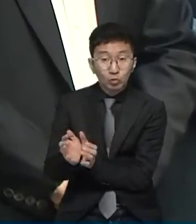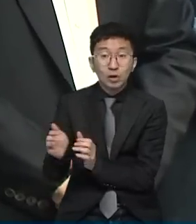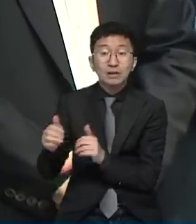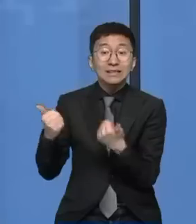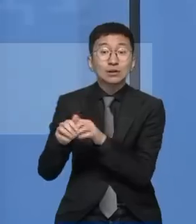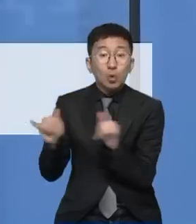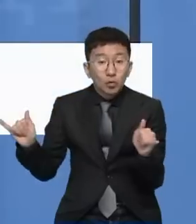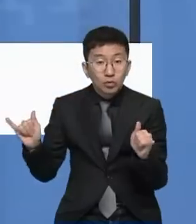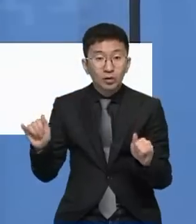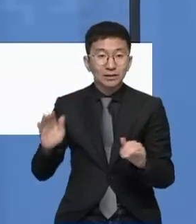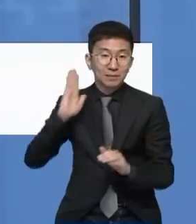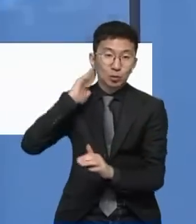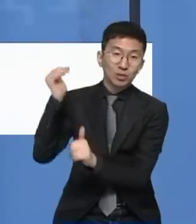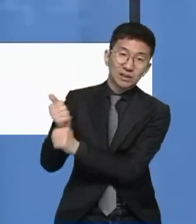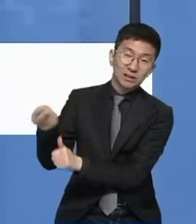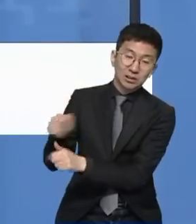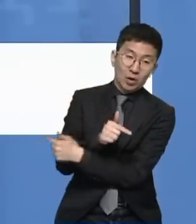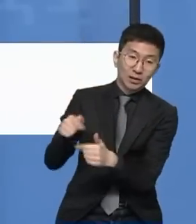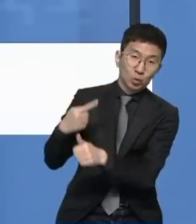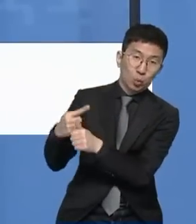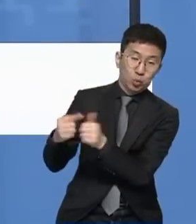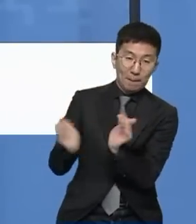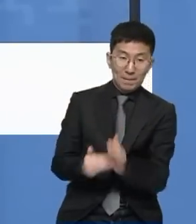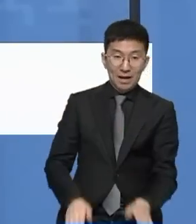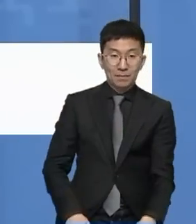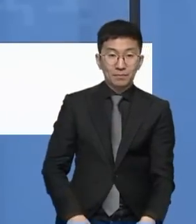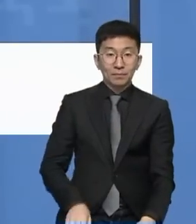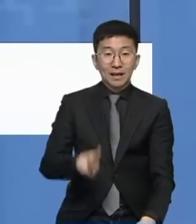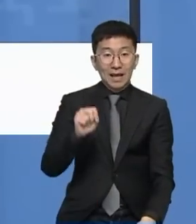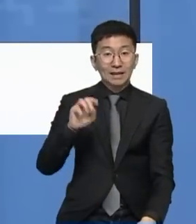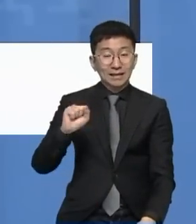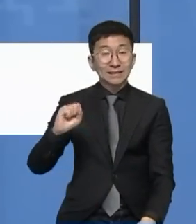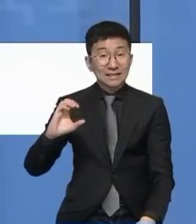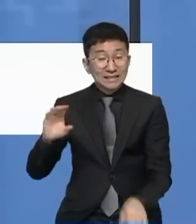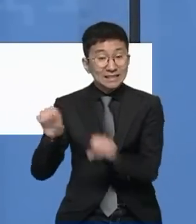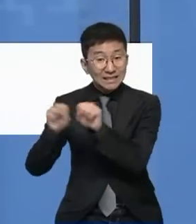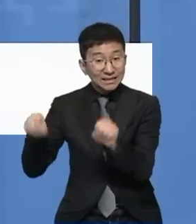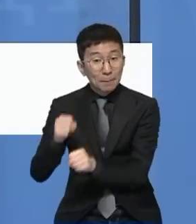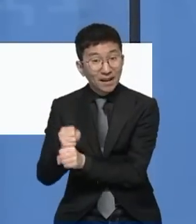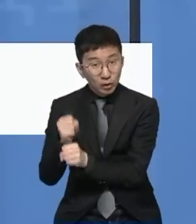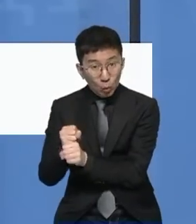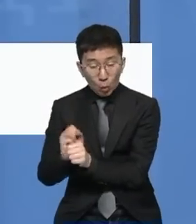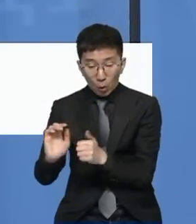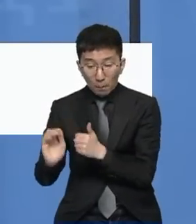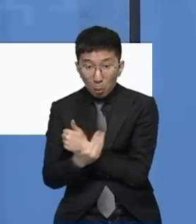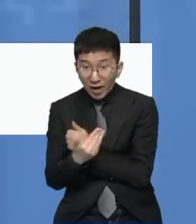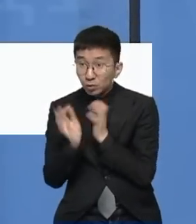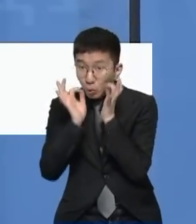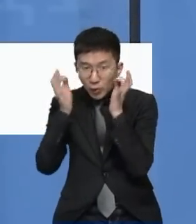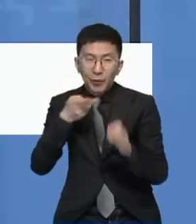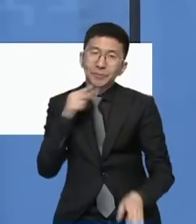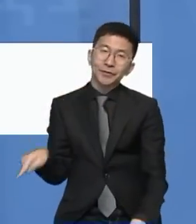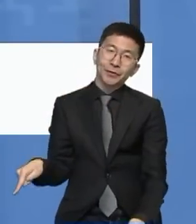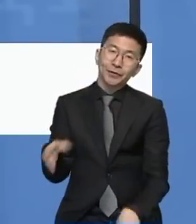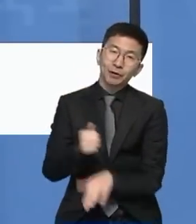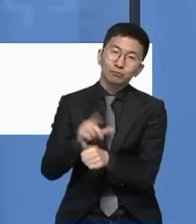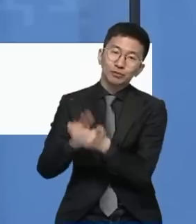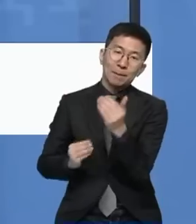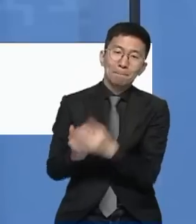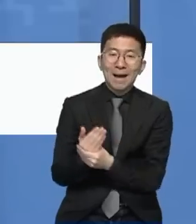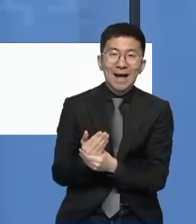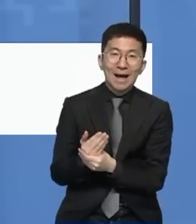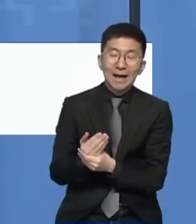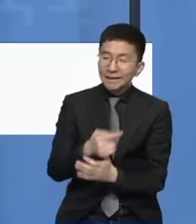삼았습니다 급하게 NSC 시스템을 꾸리고 보안조치를 소홀히 하여 이런 사태가 벌어진 것은